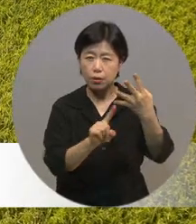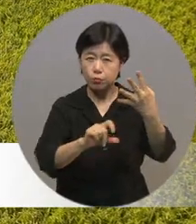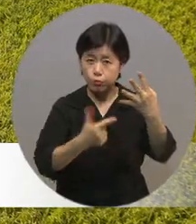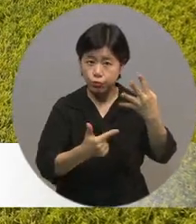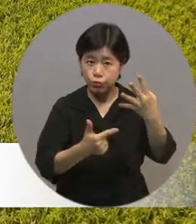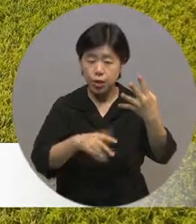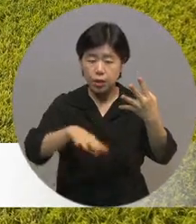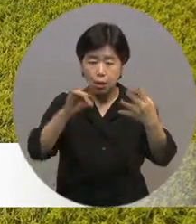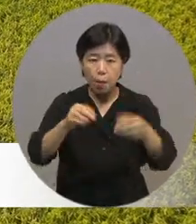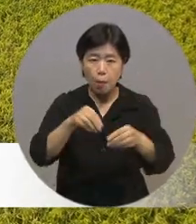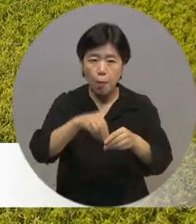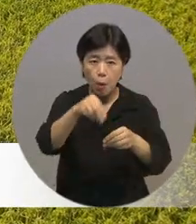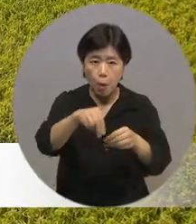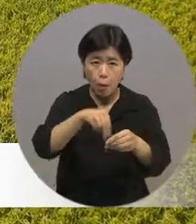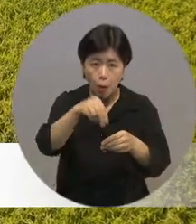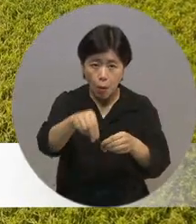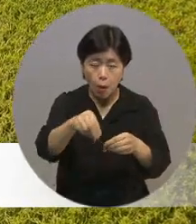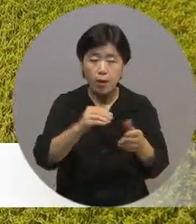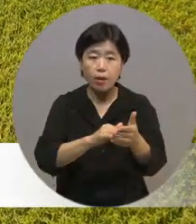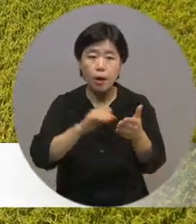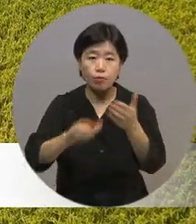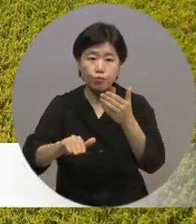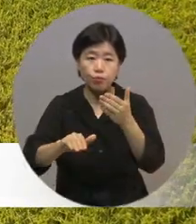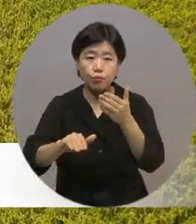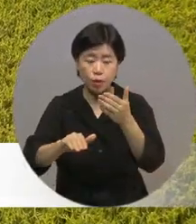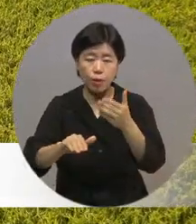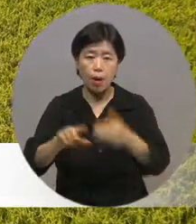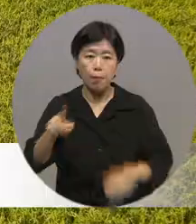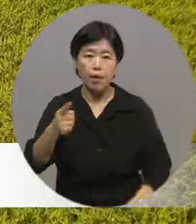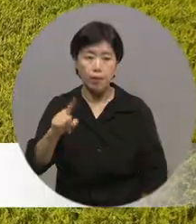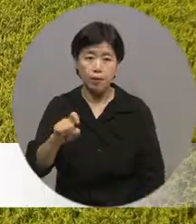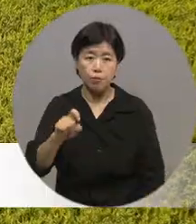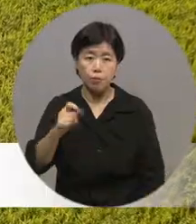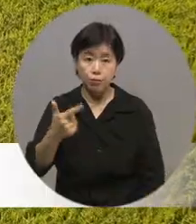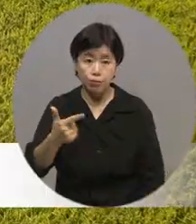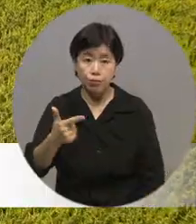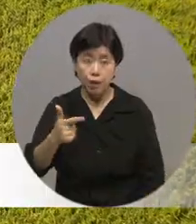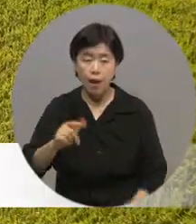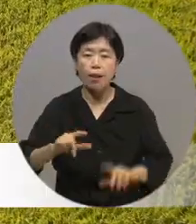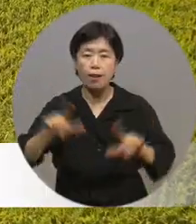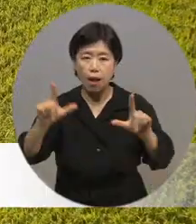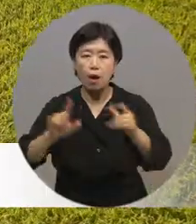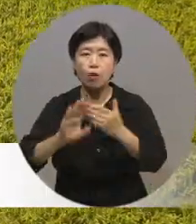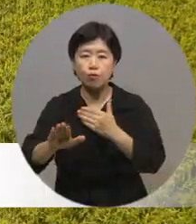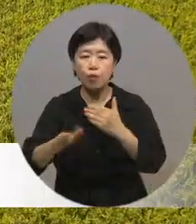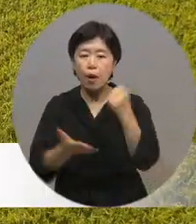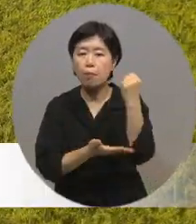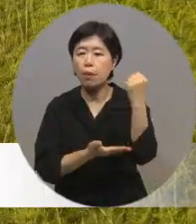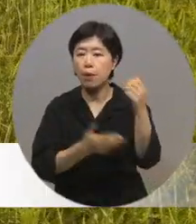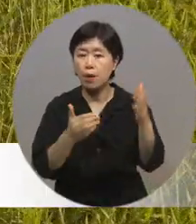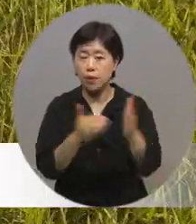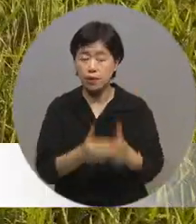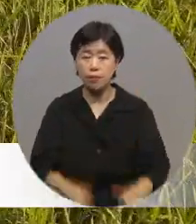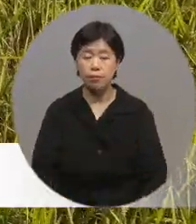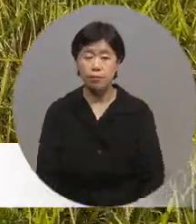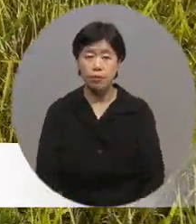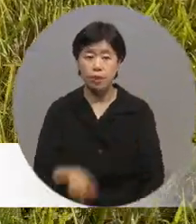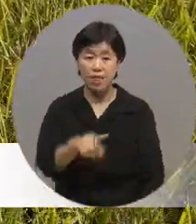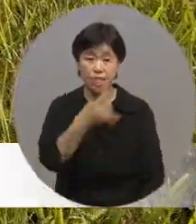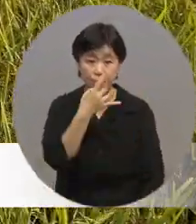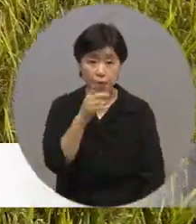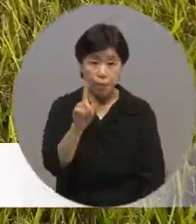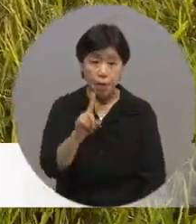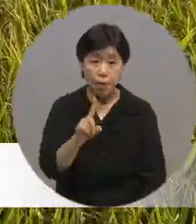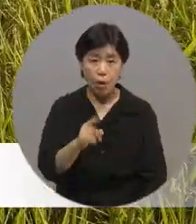후 116일 만에 이뤄진 것이며 오는 25일까지 모든 수확을 마칠 예정입니다. 진옥벼는